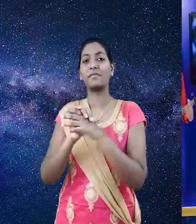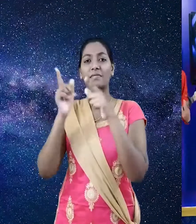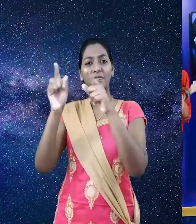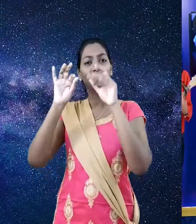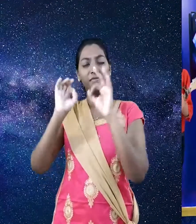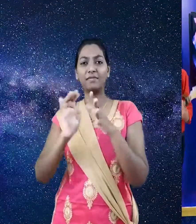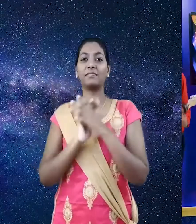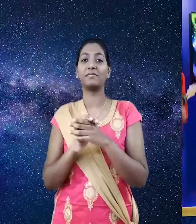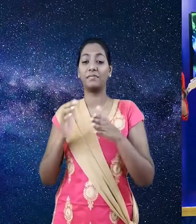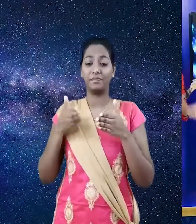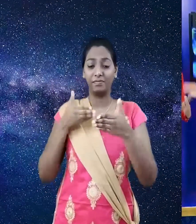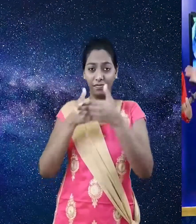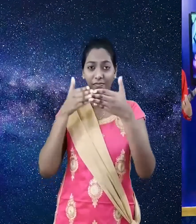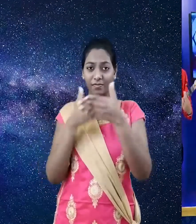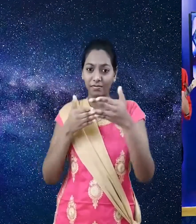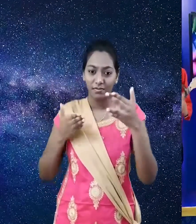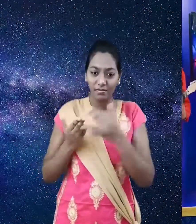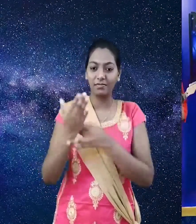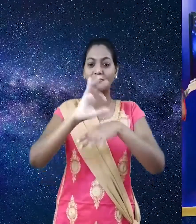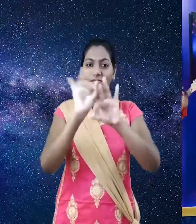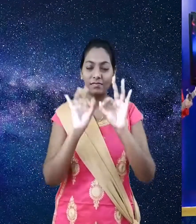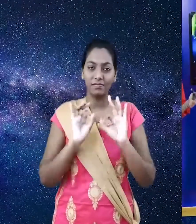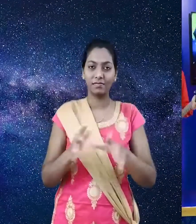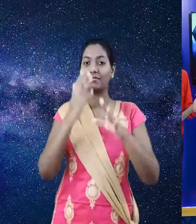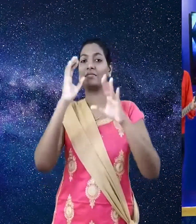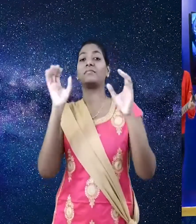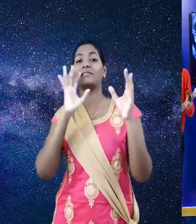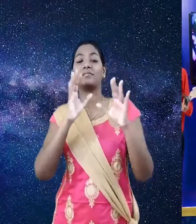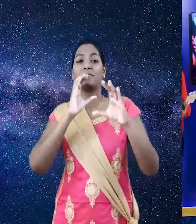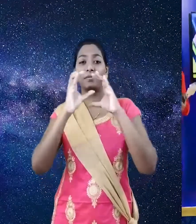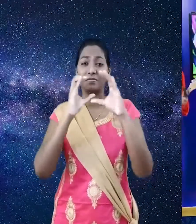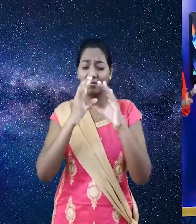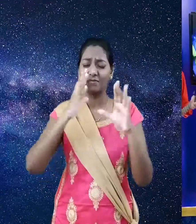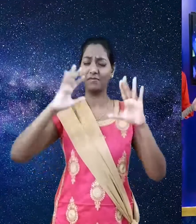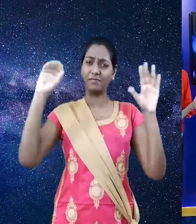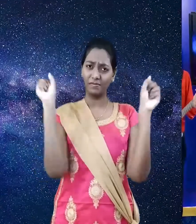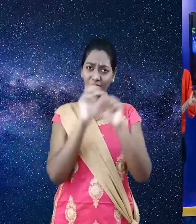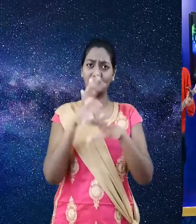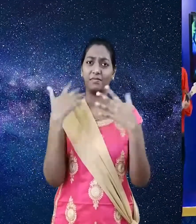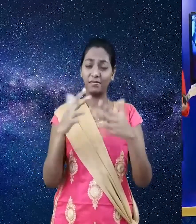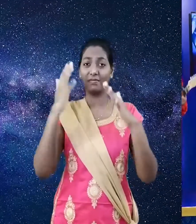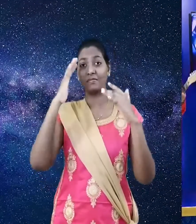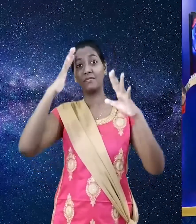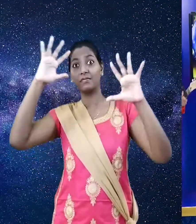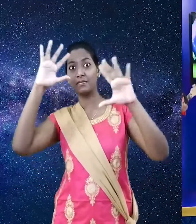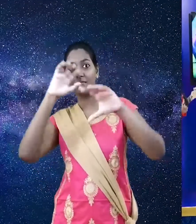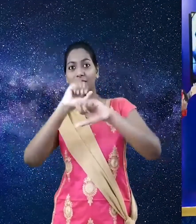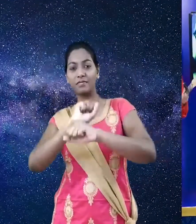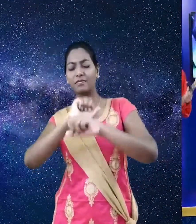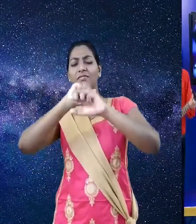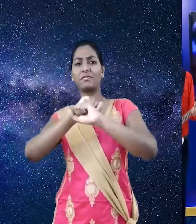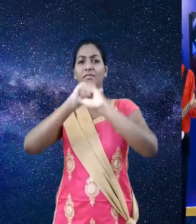तू है मार बनाने वाला चमत्कार करने वाला वाचा रखने वाला अंधेरे में